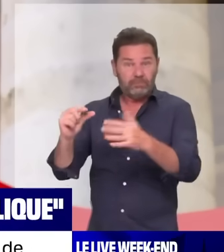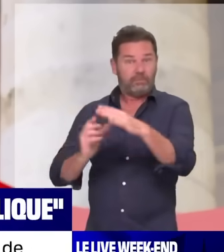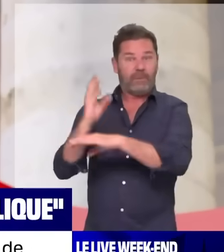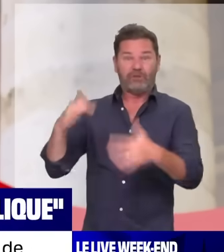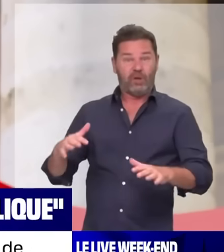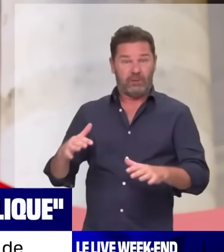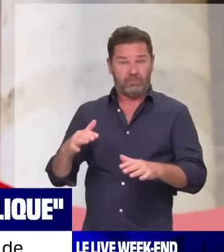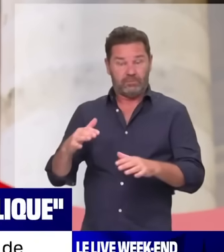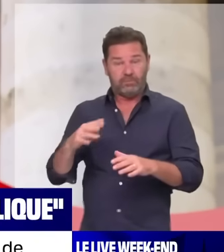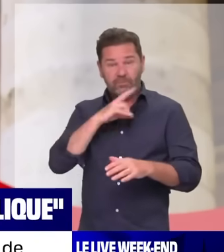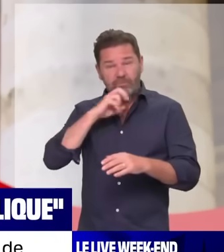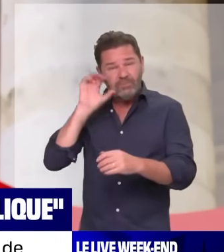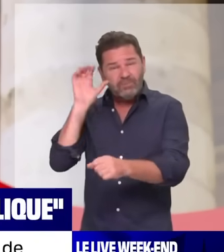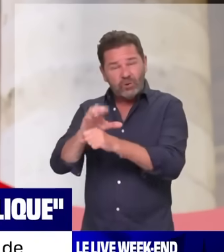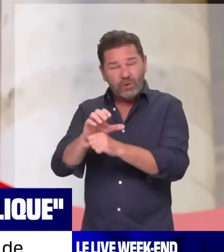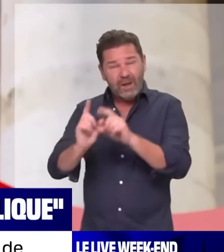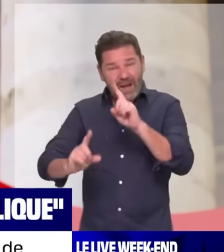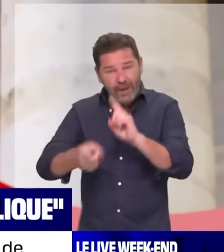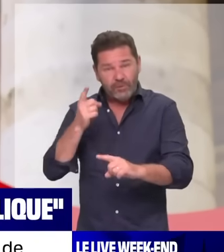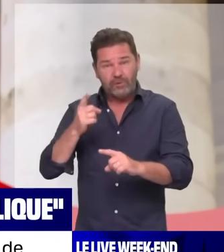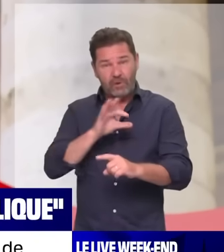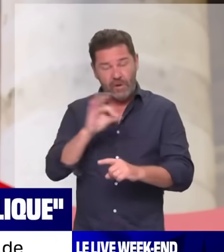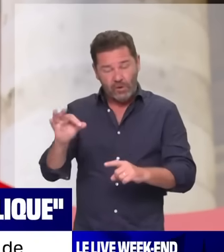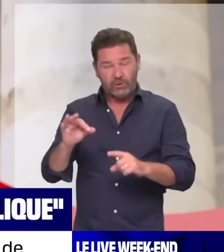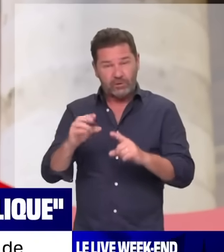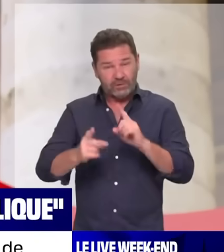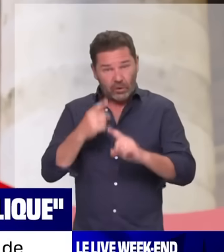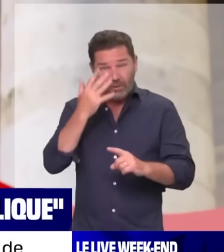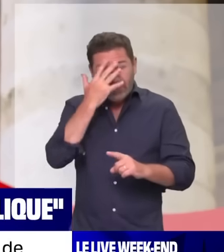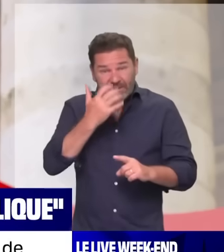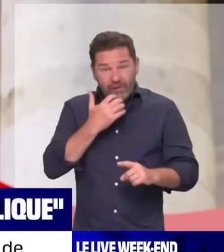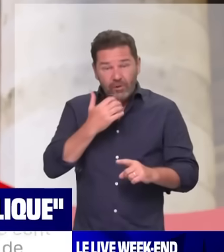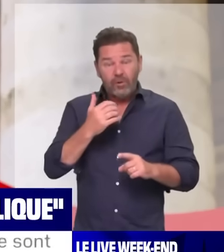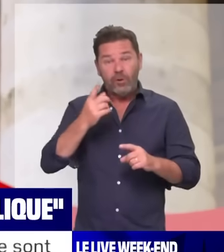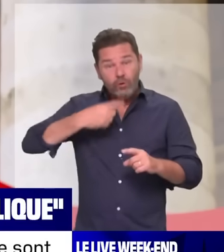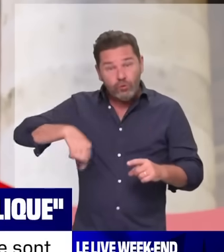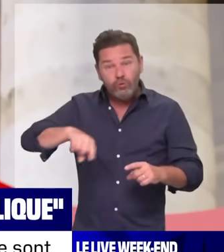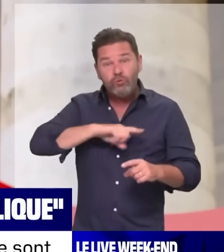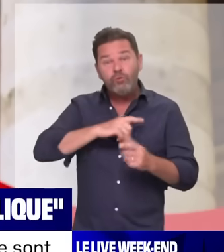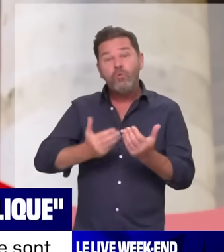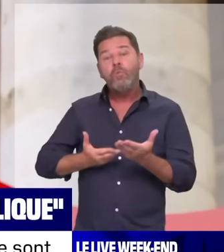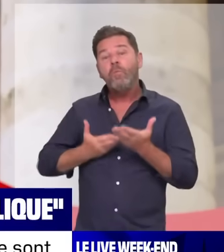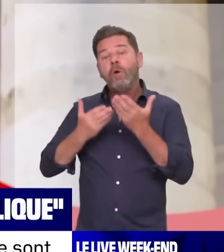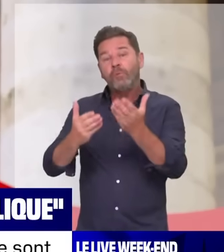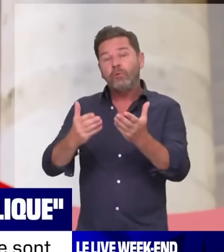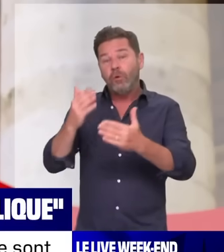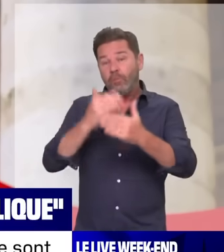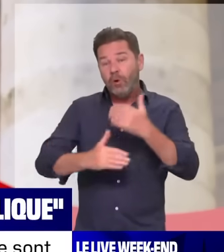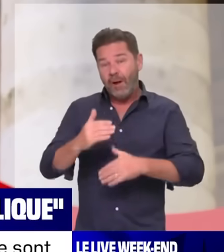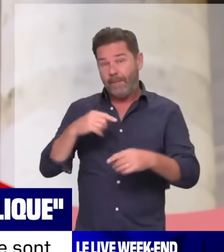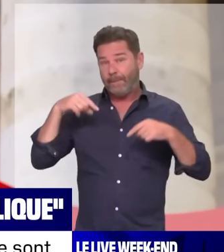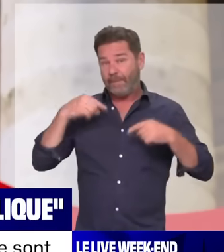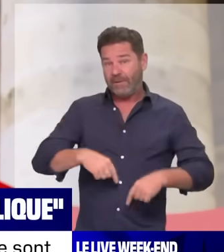sujet extrêmement sérieux dans notre pays qu'il faut prendre à bras le corps raison pour laquelle nous proposons non seulement un plan interministériel de lutte contre